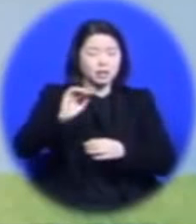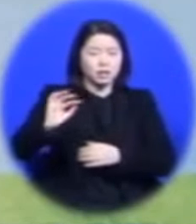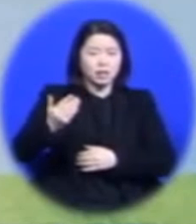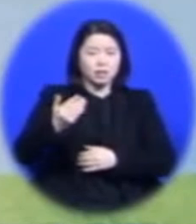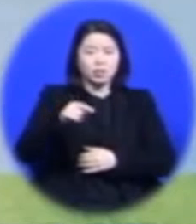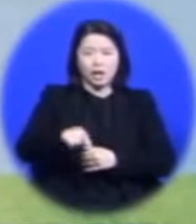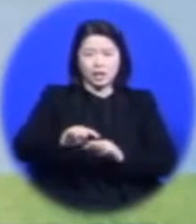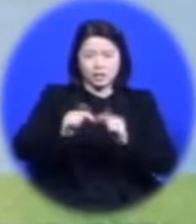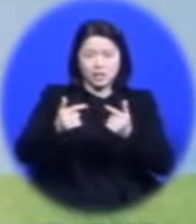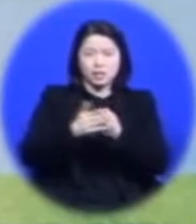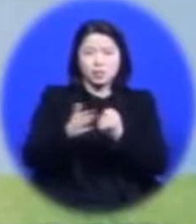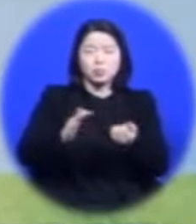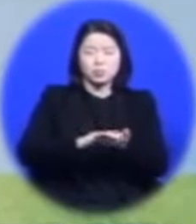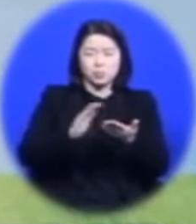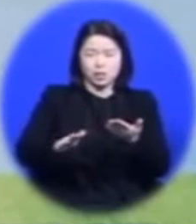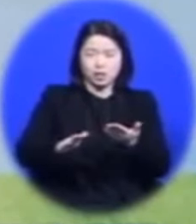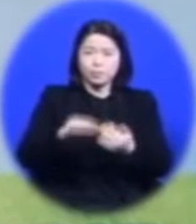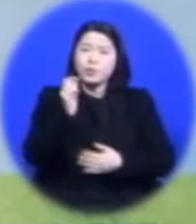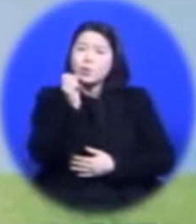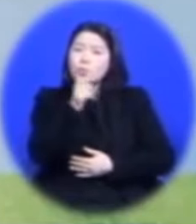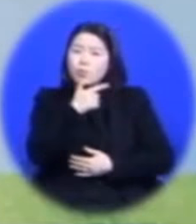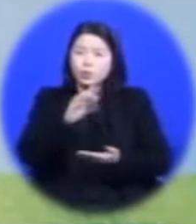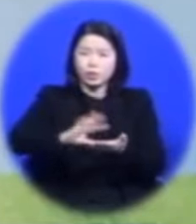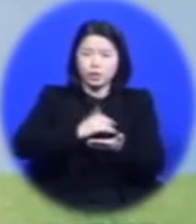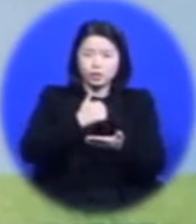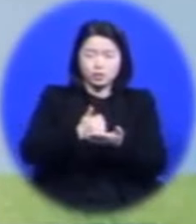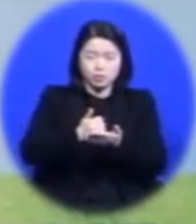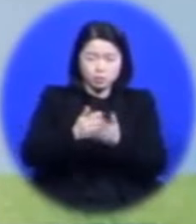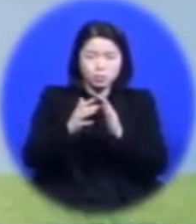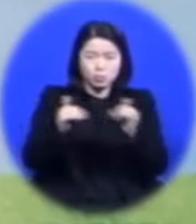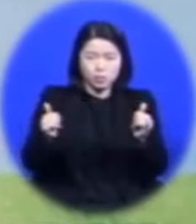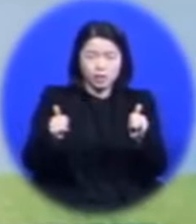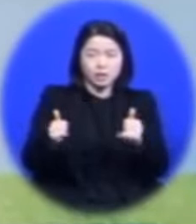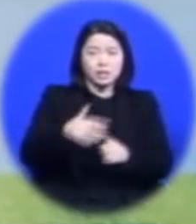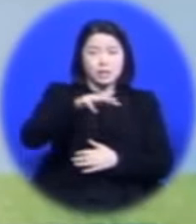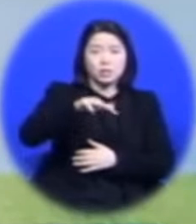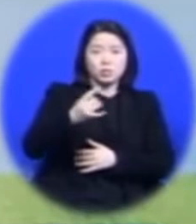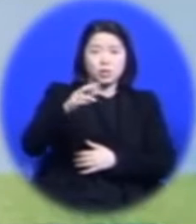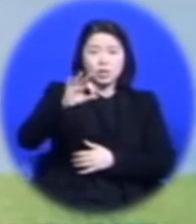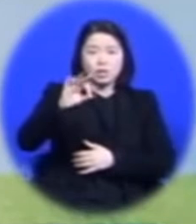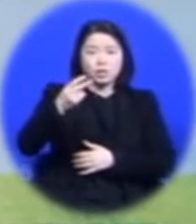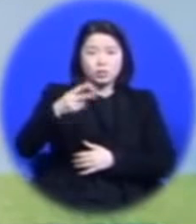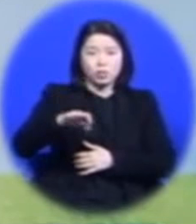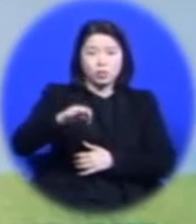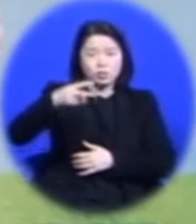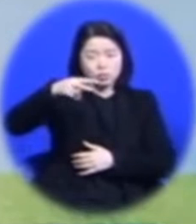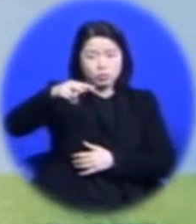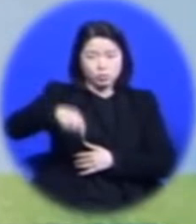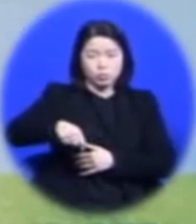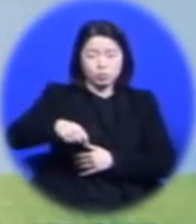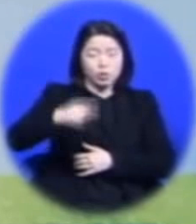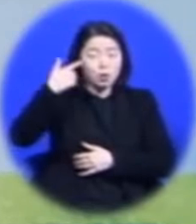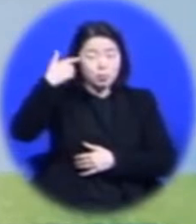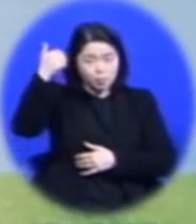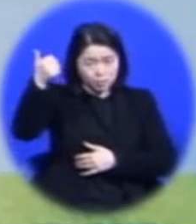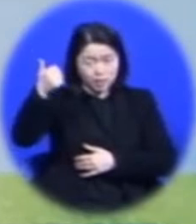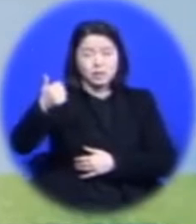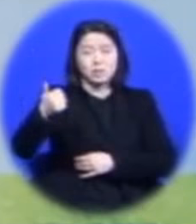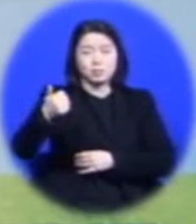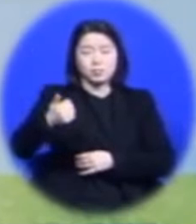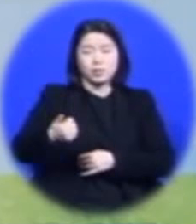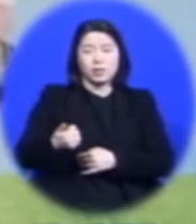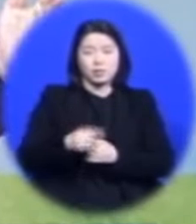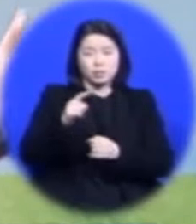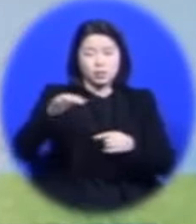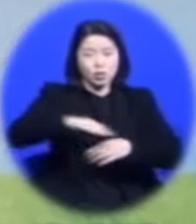아닙니다 월요일이 그리스도인이라고 하는 최영수 목사님이 쓰셨어요 우리 교회 오셔서 미사남 모임에